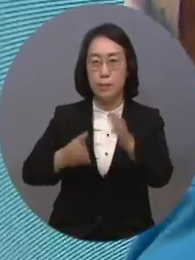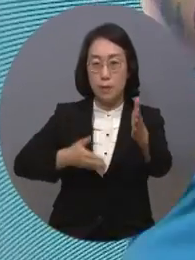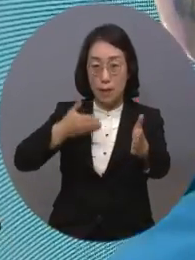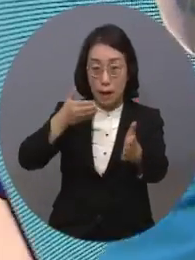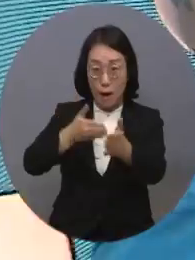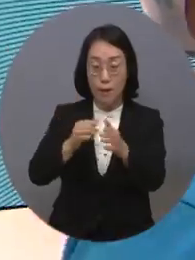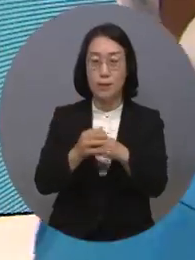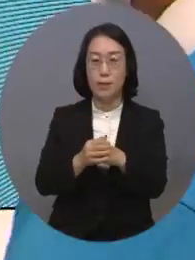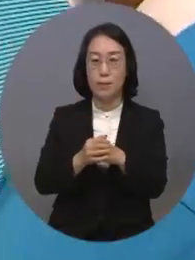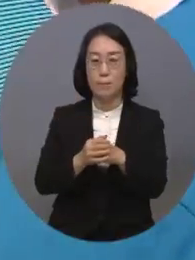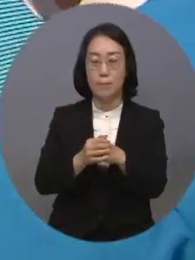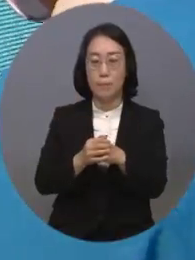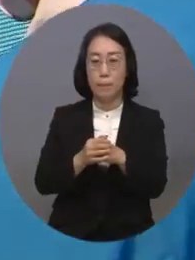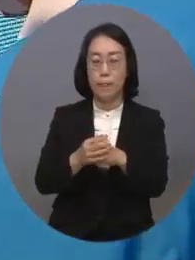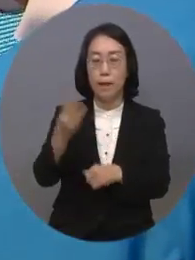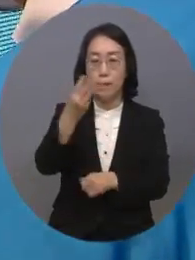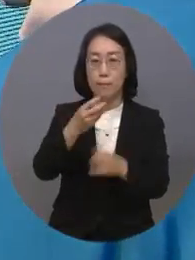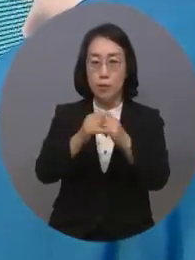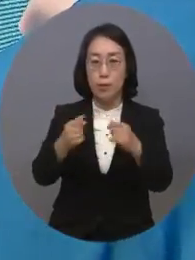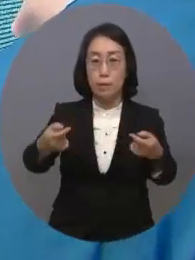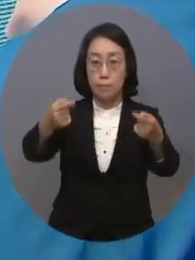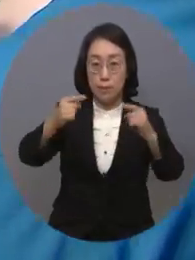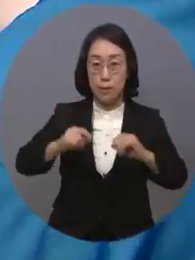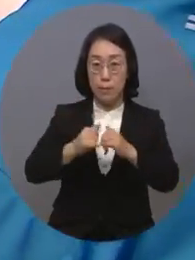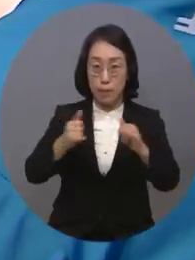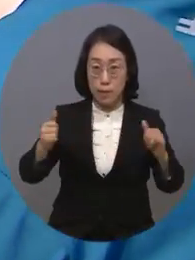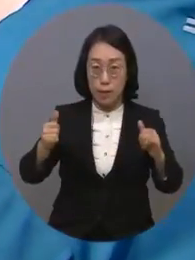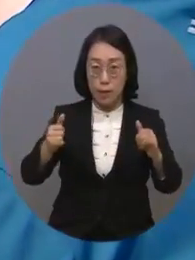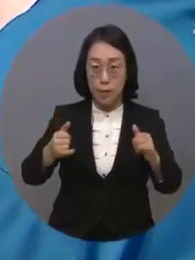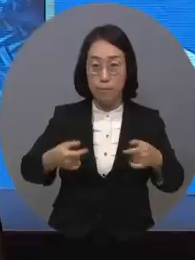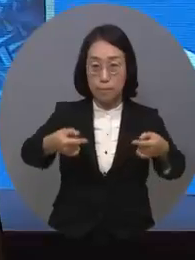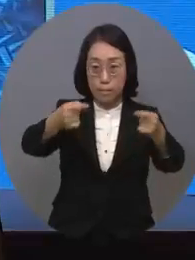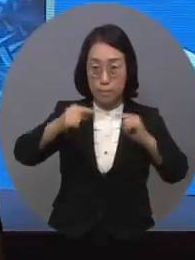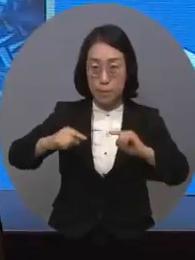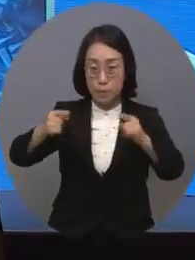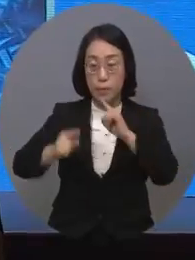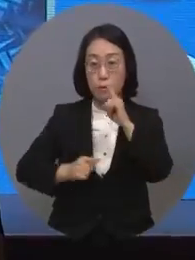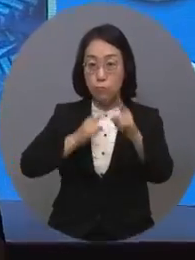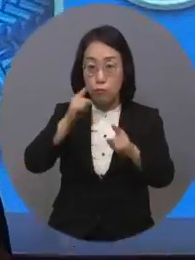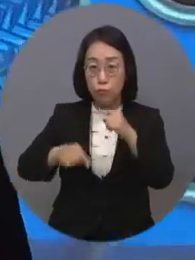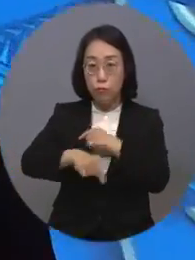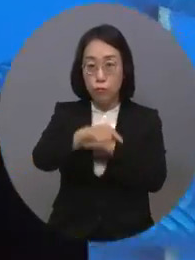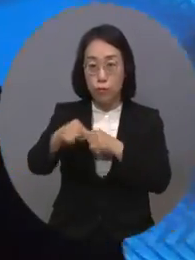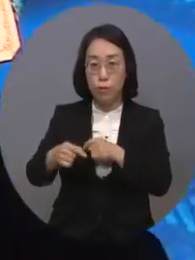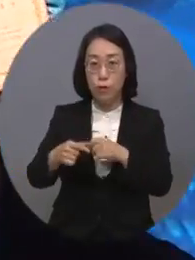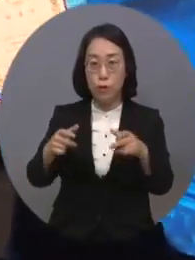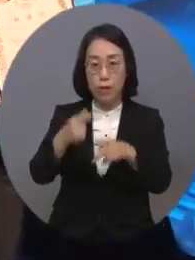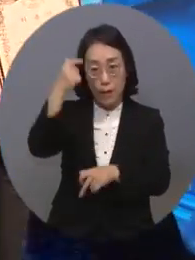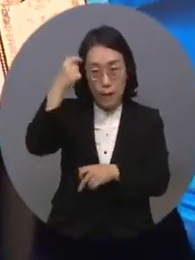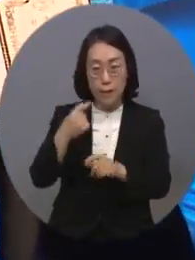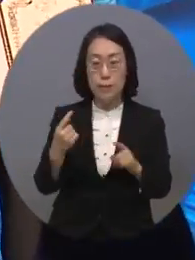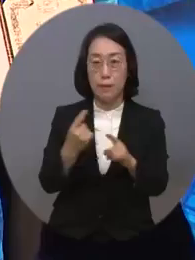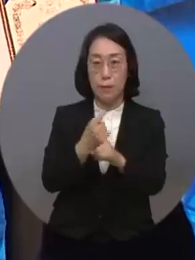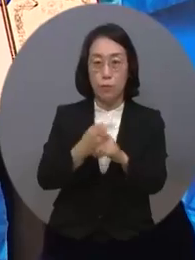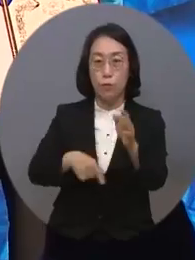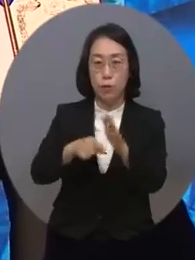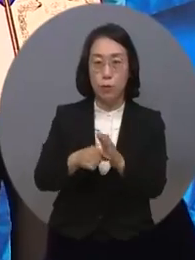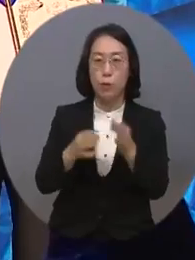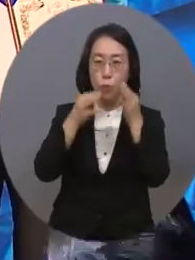이번 대회에서는 3,000명의 참가자들이 레이스에 동참해 장애인식 개선을 향한 마음을 전할